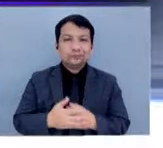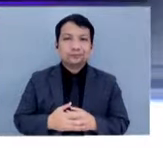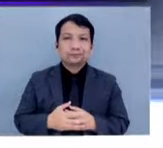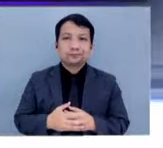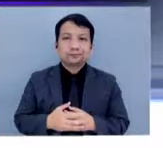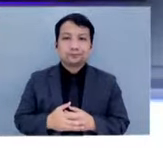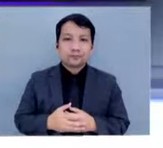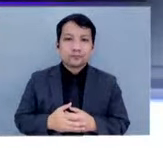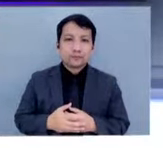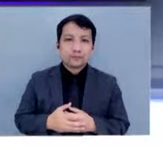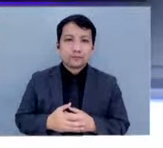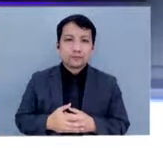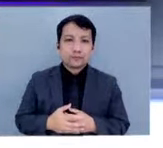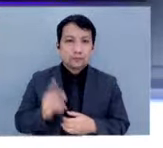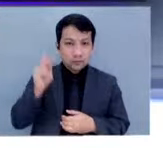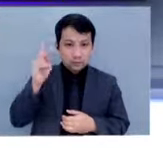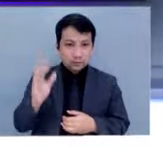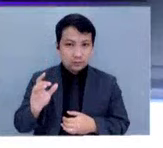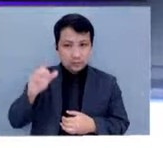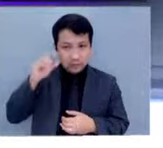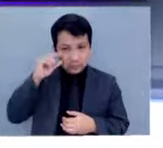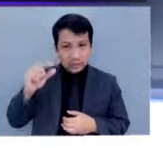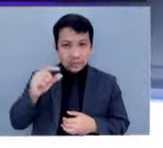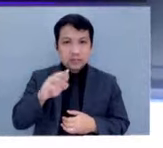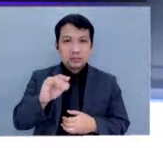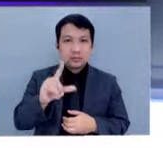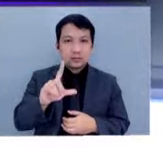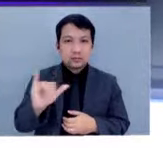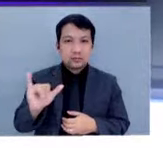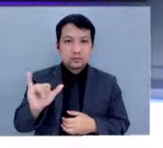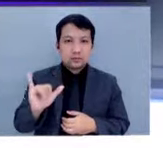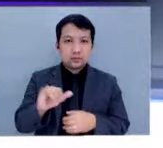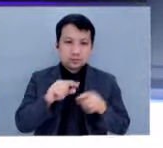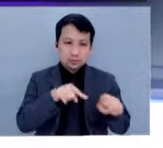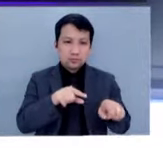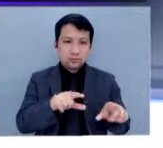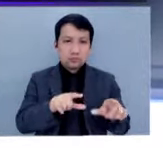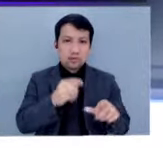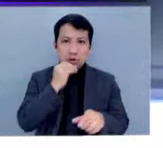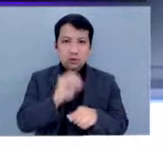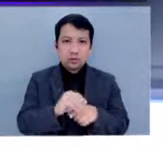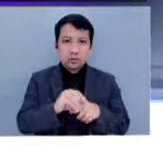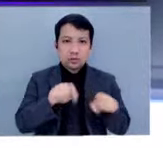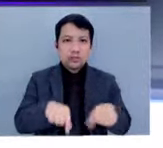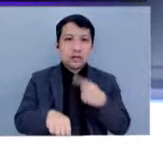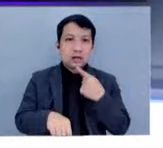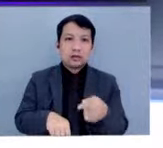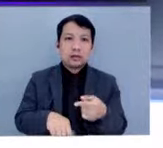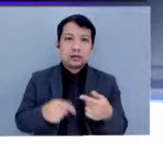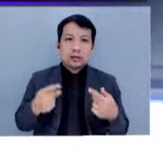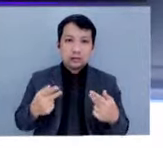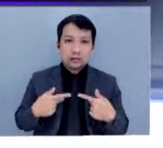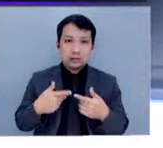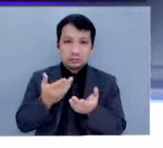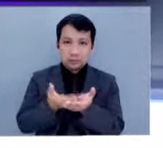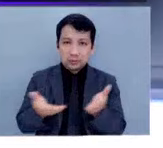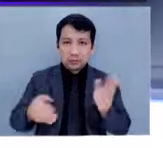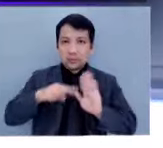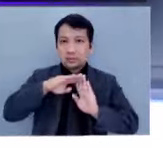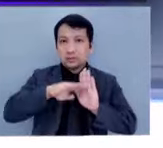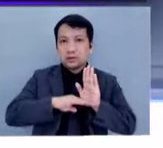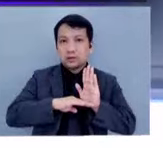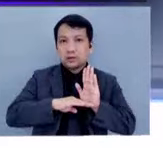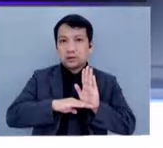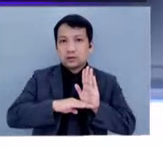Si Pastor Apollo Kibuloy na nga ang may arrest warrant, abay siya pa ang may ganang maglatag ng mga kondisyon